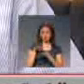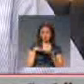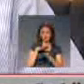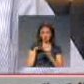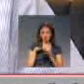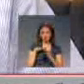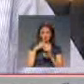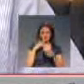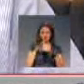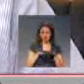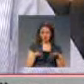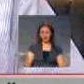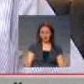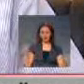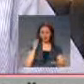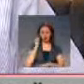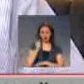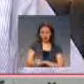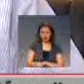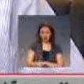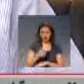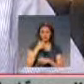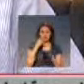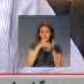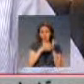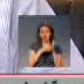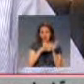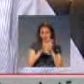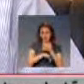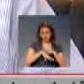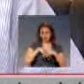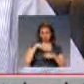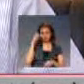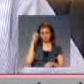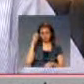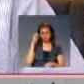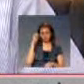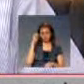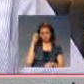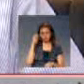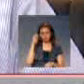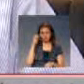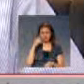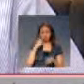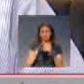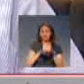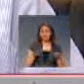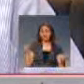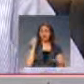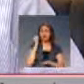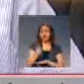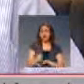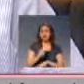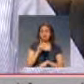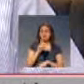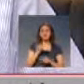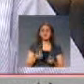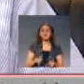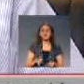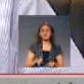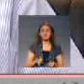قطعة أرض يعملوا عليها محطة. طبعا هناك المنطقة ديت مفيش فيها أراضي فضاء يعملوا عليها